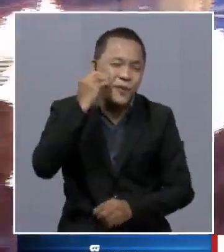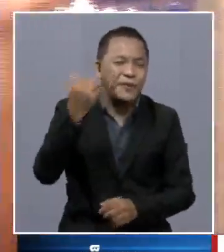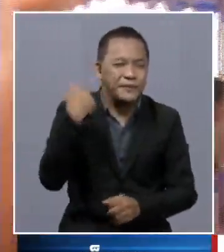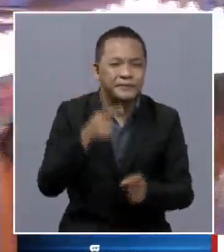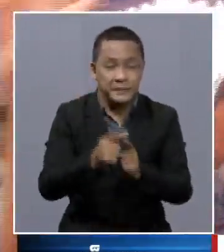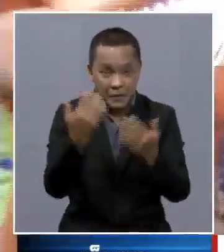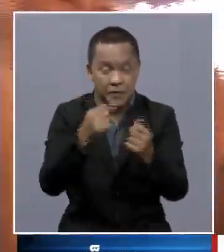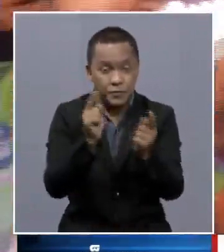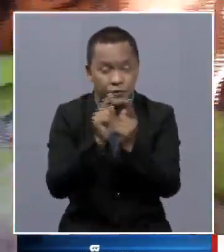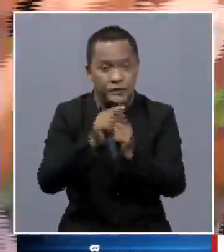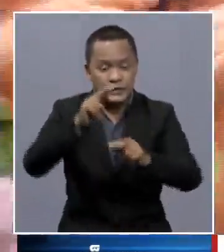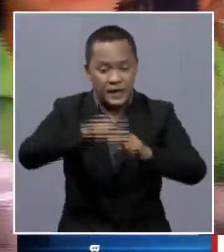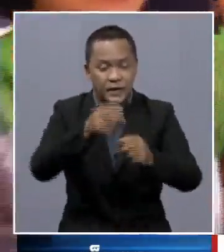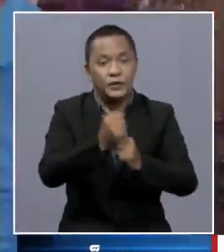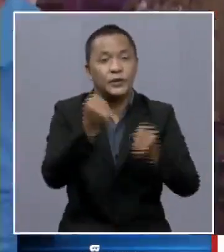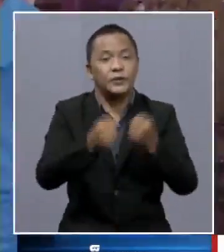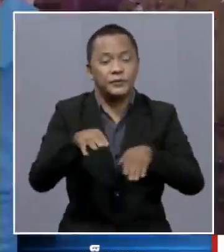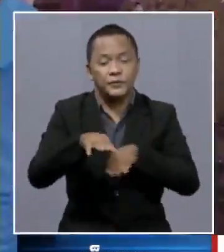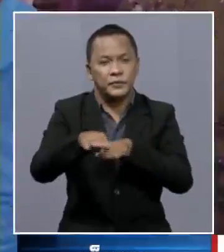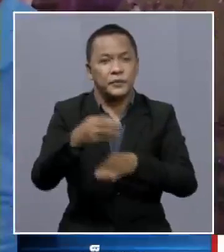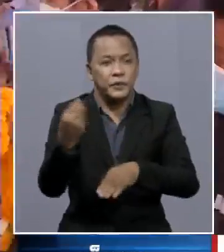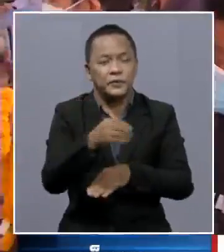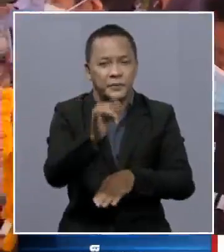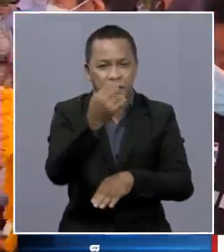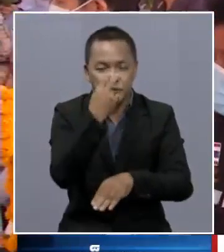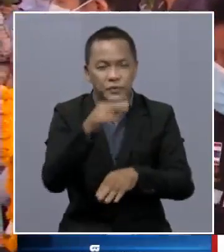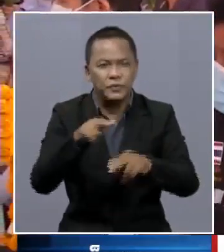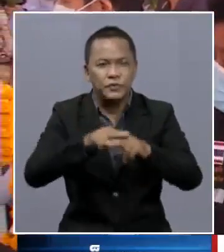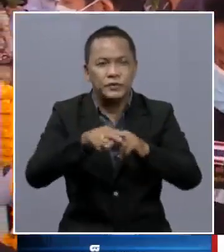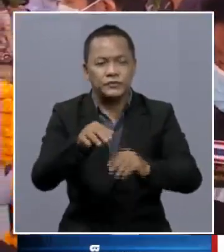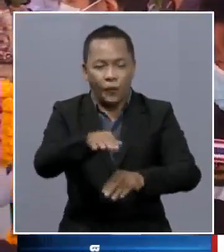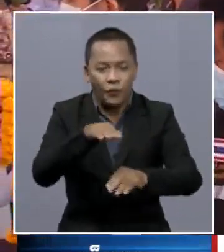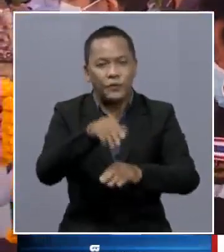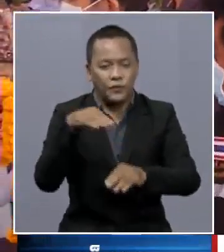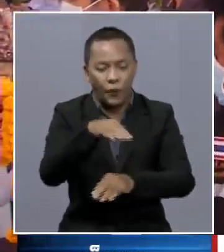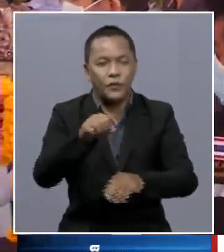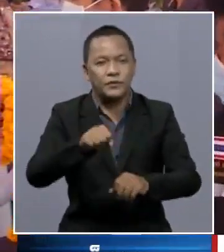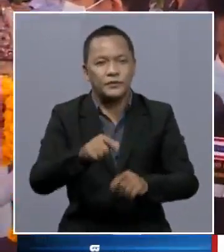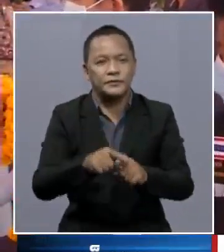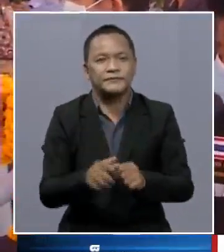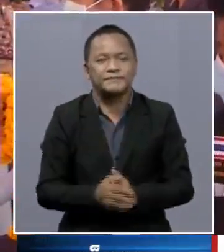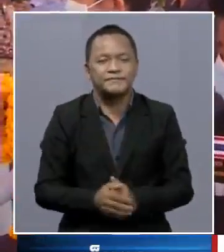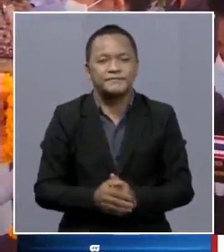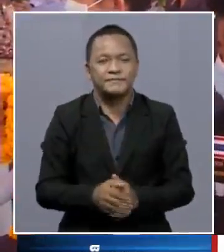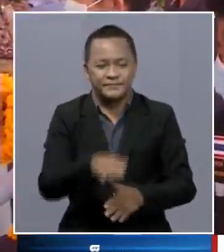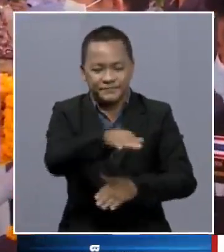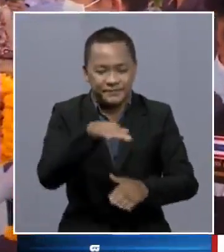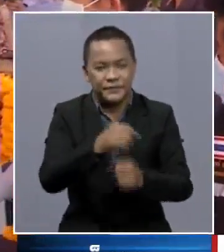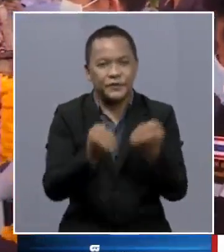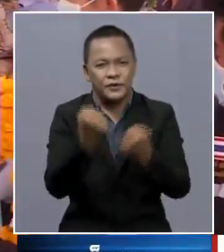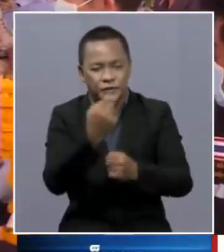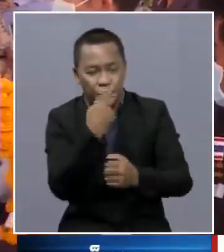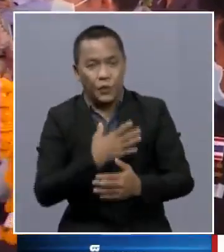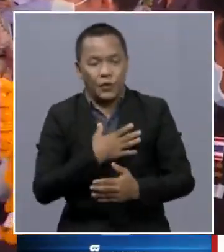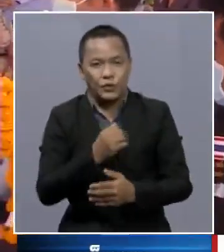แลวจัหะหนึ่เห็นวาตอนนรถกอฟ รถอาจจะแงไปหนอยมมช่วงกระตุกกัด้วยใช่ไกระชากตวแลคนในรถก